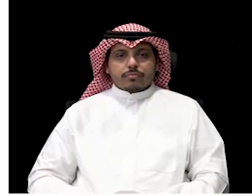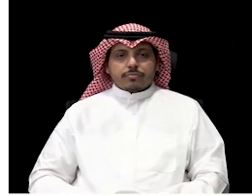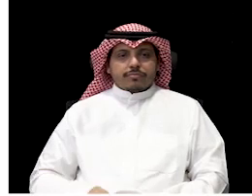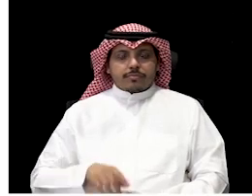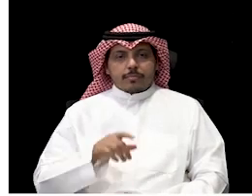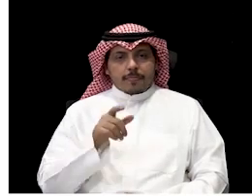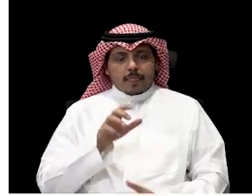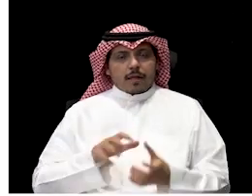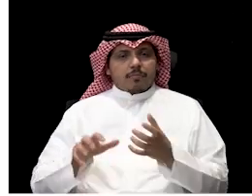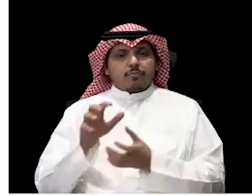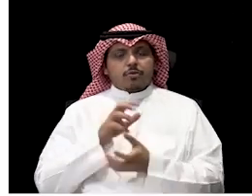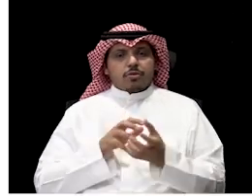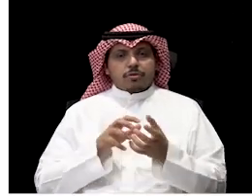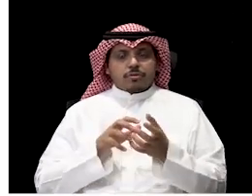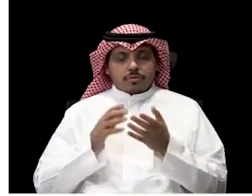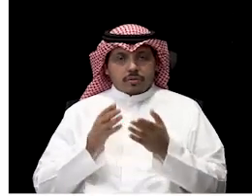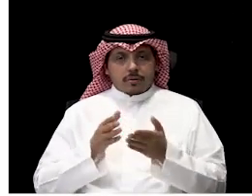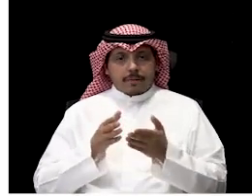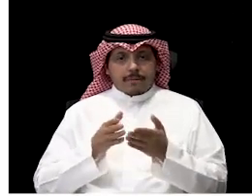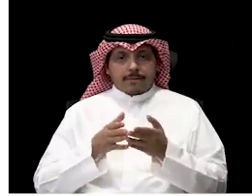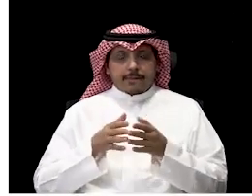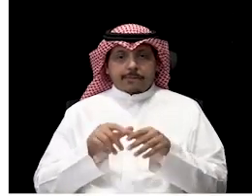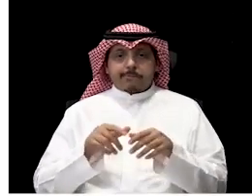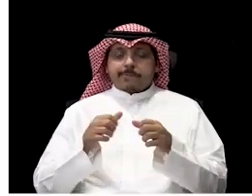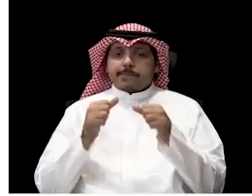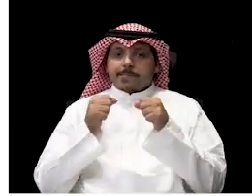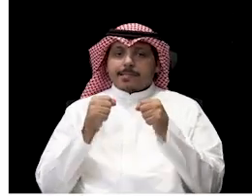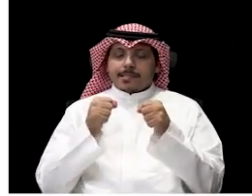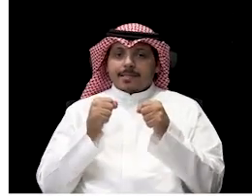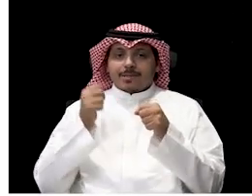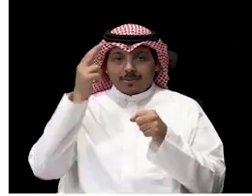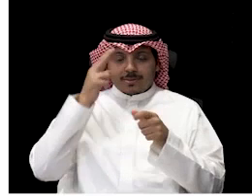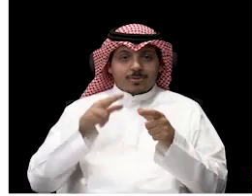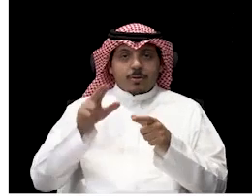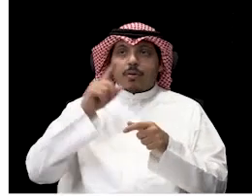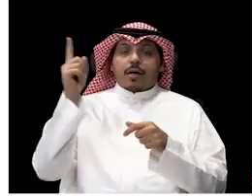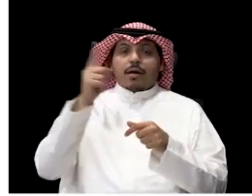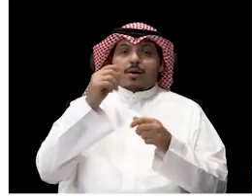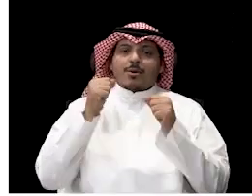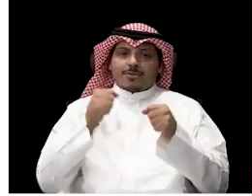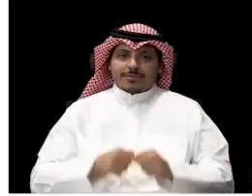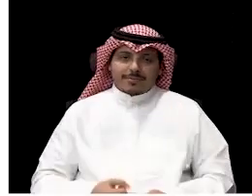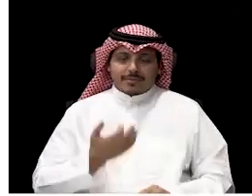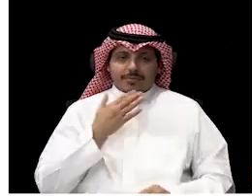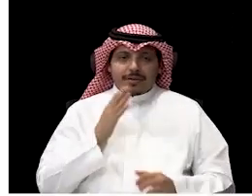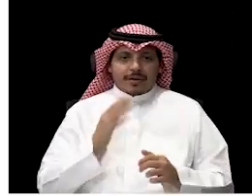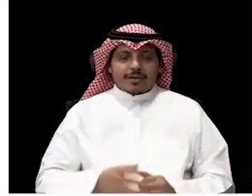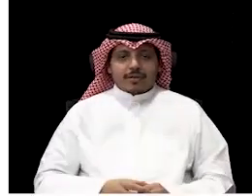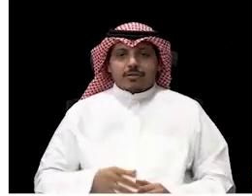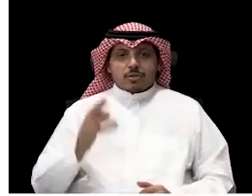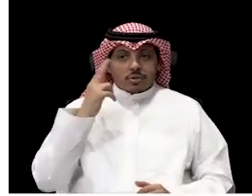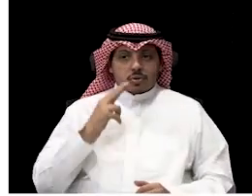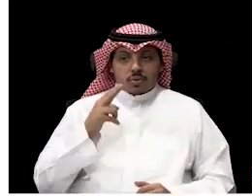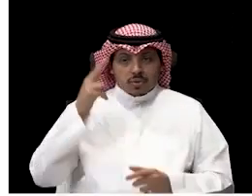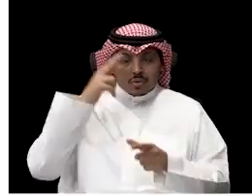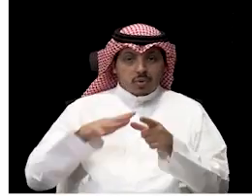بالنسبة للمشكلات الاقتصادية، يعد الاقتصاد السعودي من أقوى الاقتصادات في العالم، إذ تعد المملكة العربية السعودية